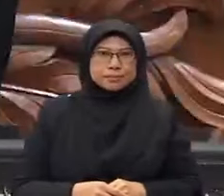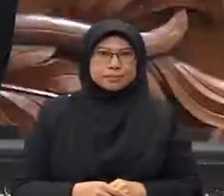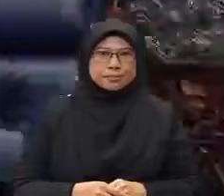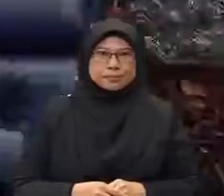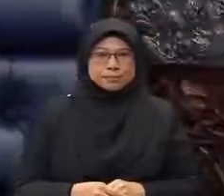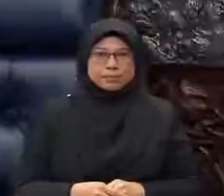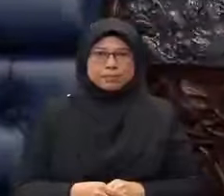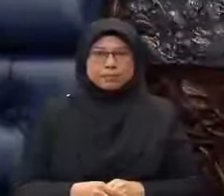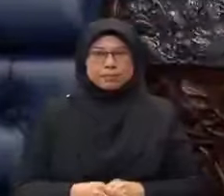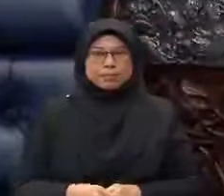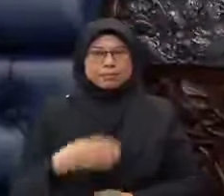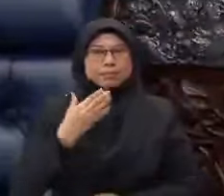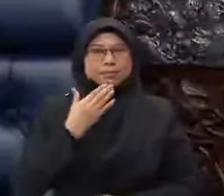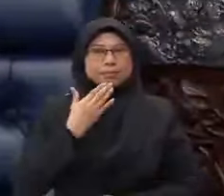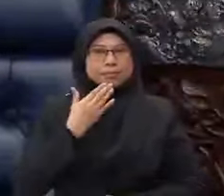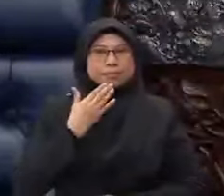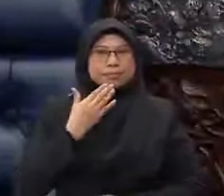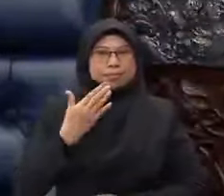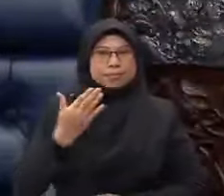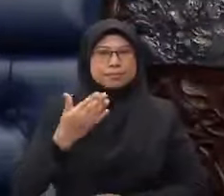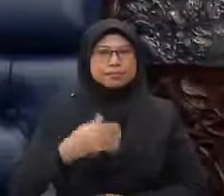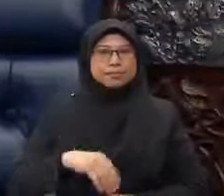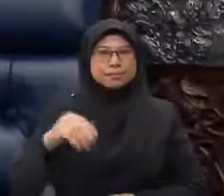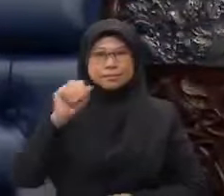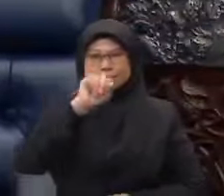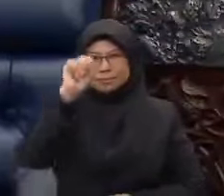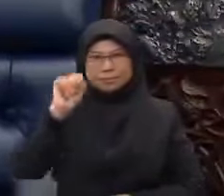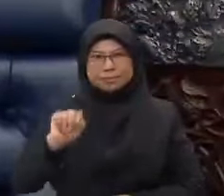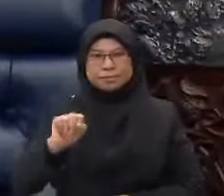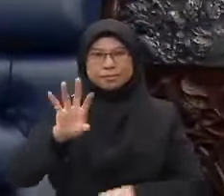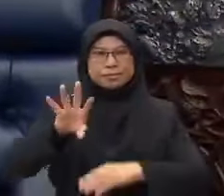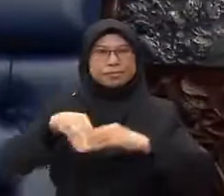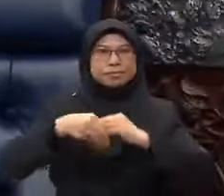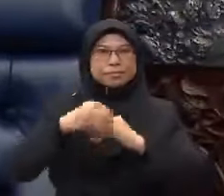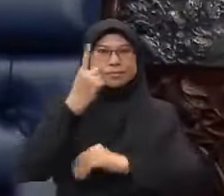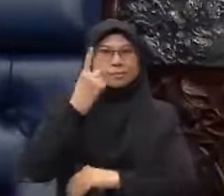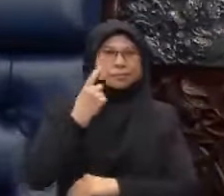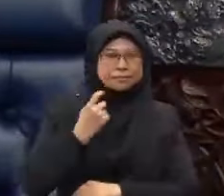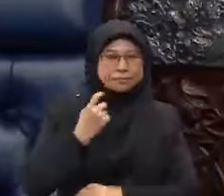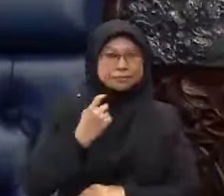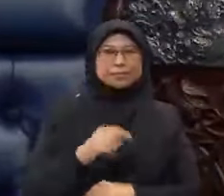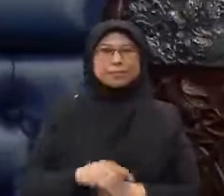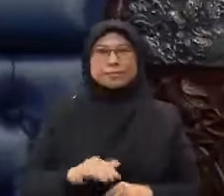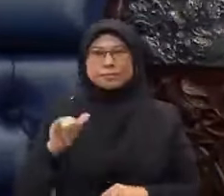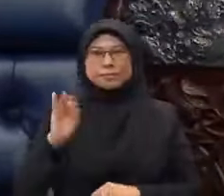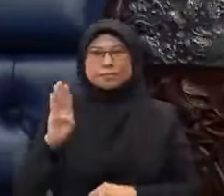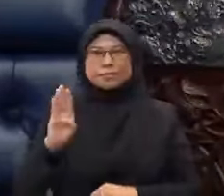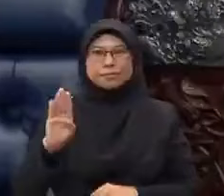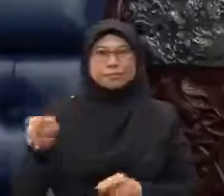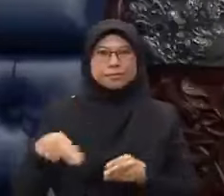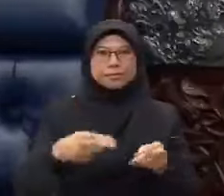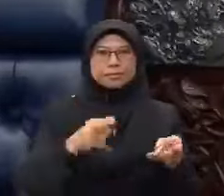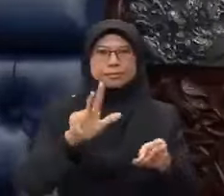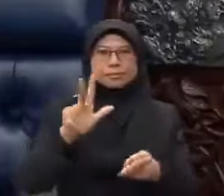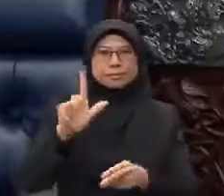menteri Terima kasih di atas soalan tambahan yang berhormat Ulu